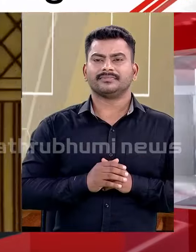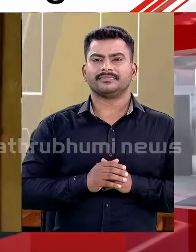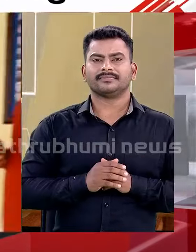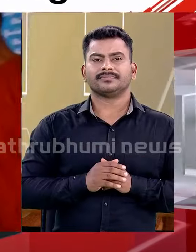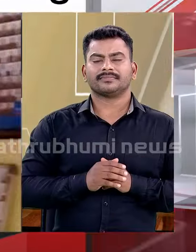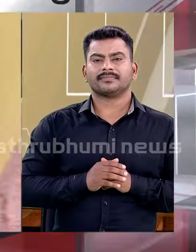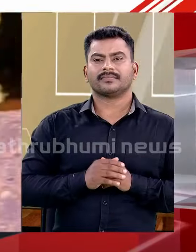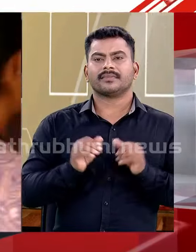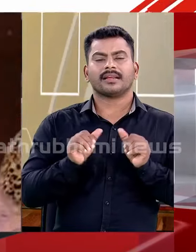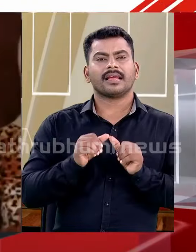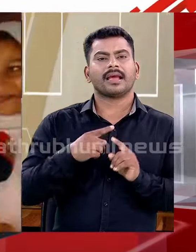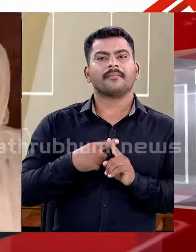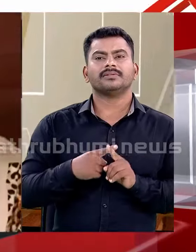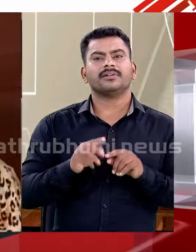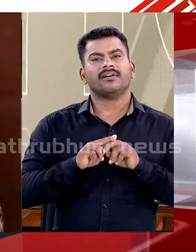എത്ര A+? ഫുൾ A+.